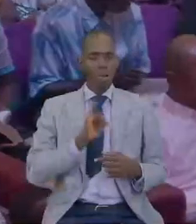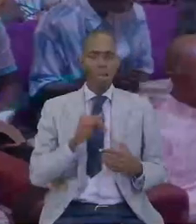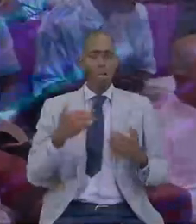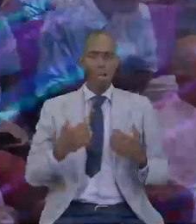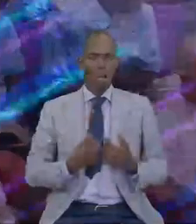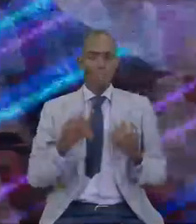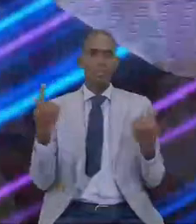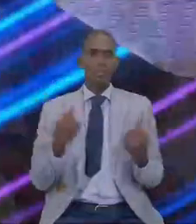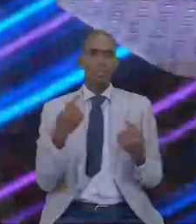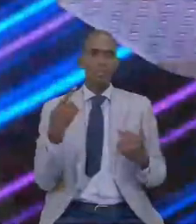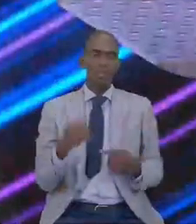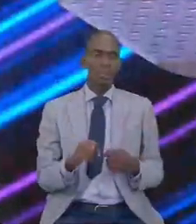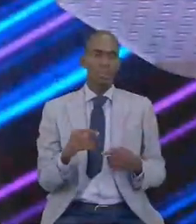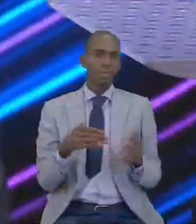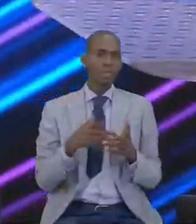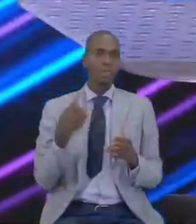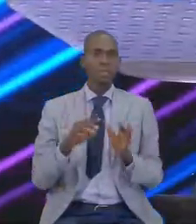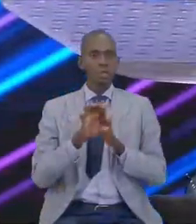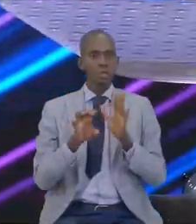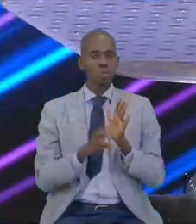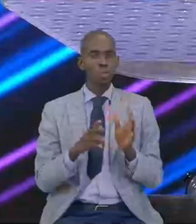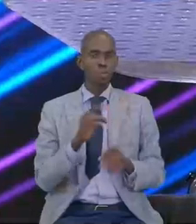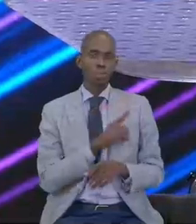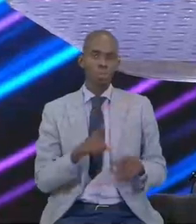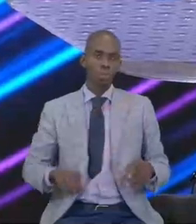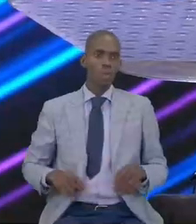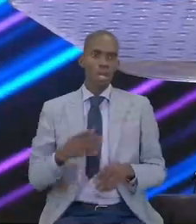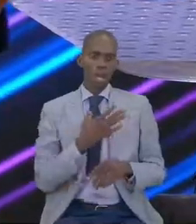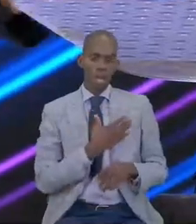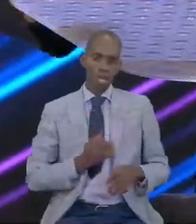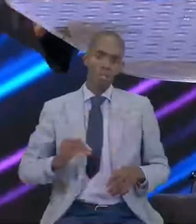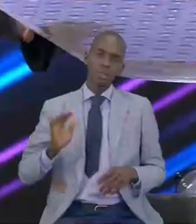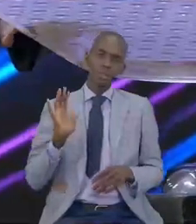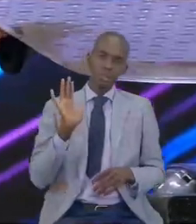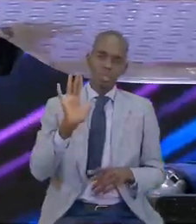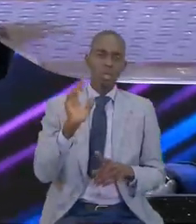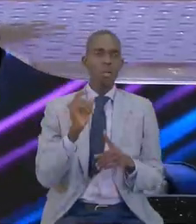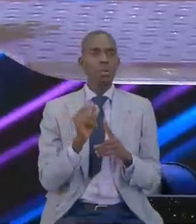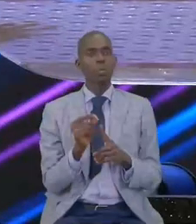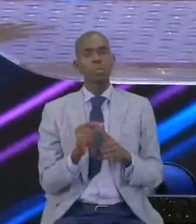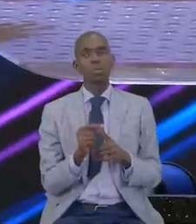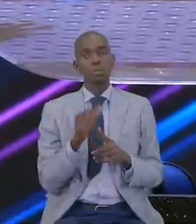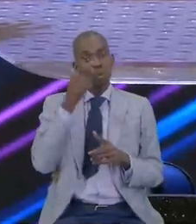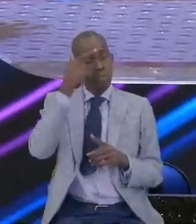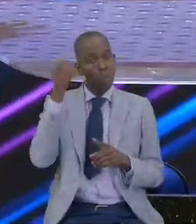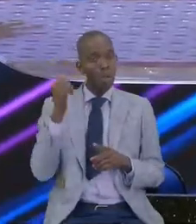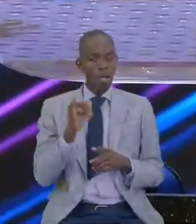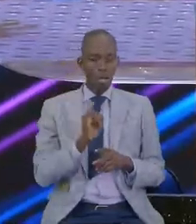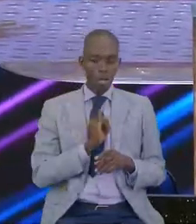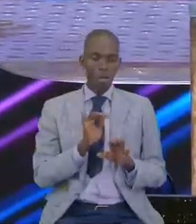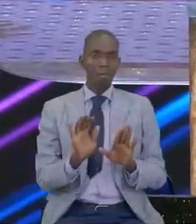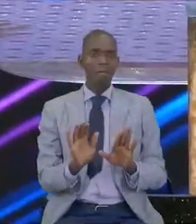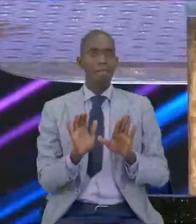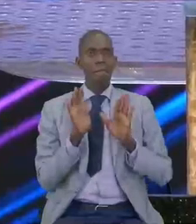et je n'ai pas obéi à tes paroles. Voici la raison maintenant pourquoi je craignais le